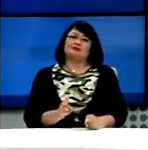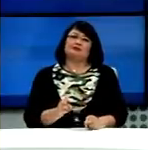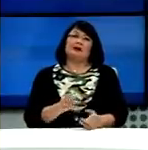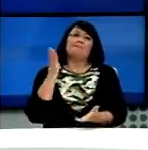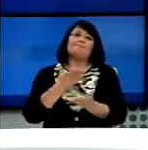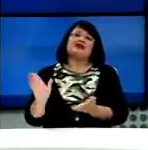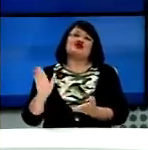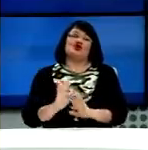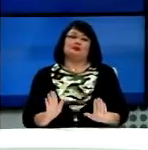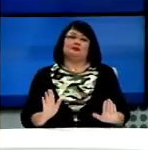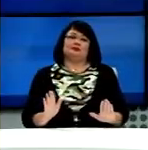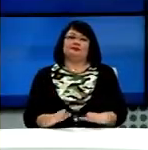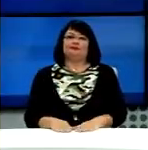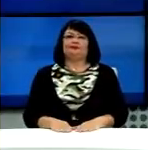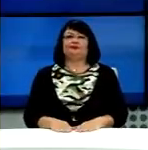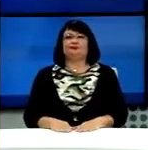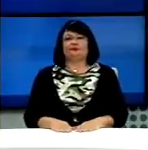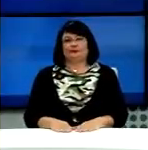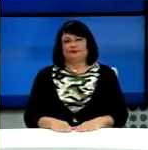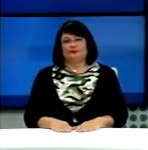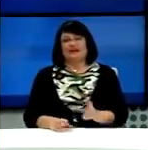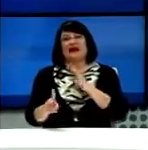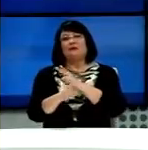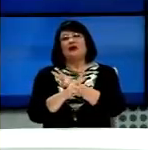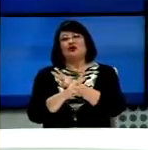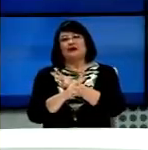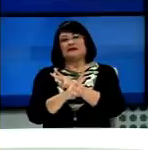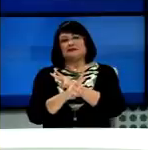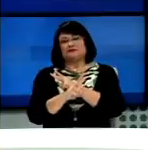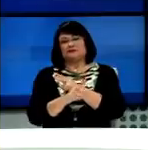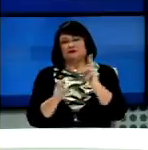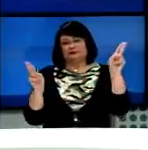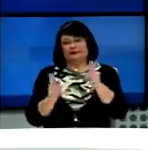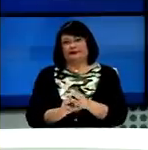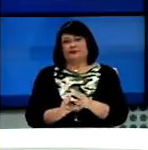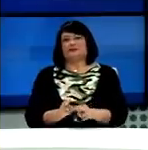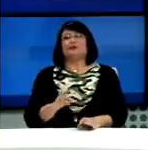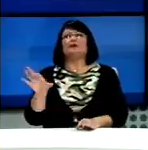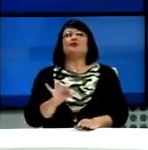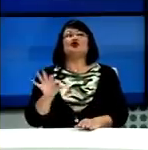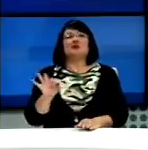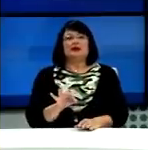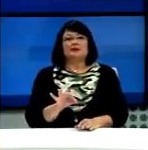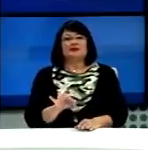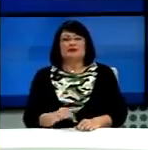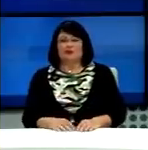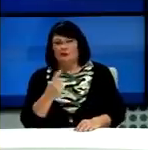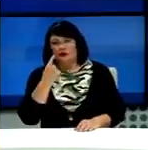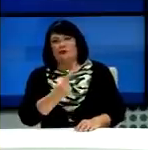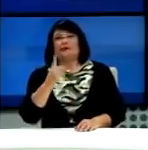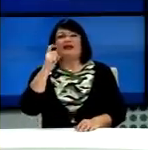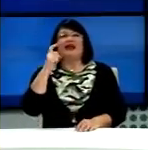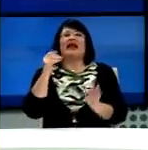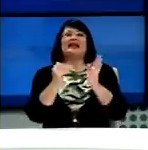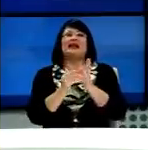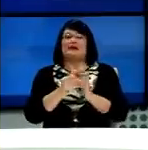μισό. Μειώσατε τον αριθμό των αναπληρωτών. Και σε ό,τι αφορά τις προσλήψεις, είχαμε προβλέψει